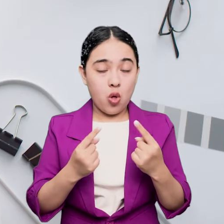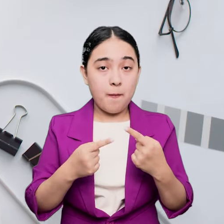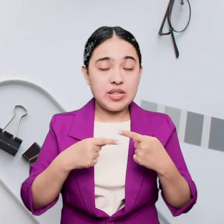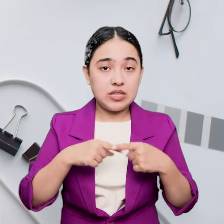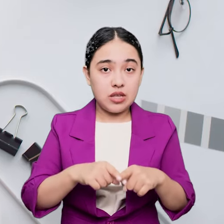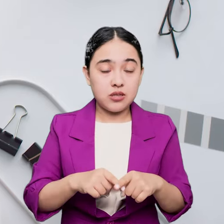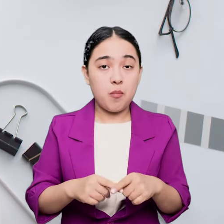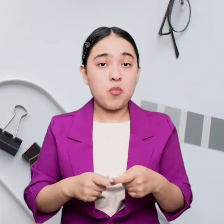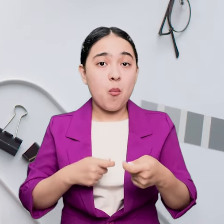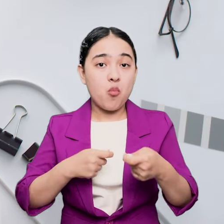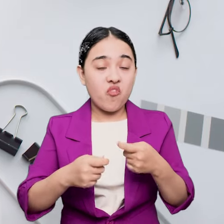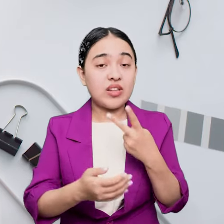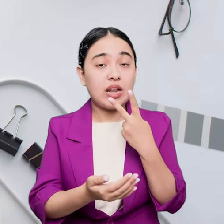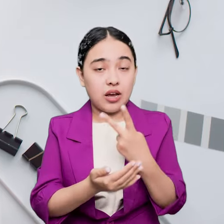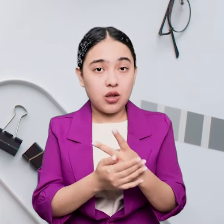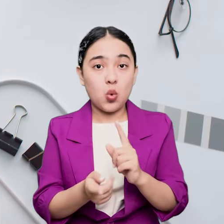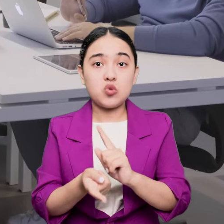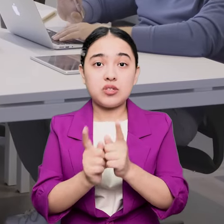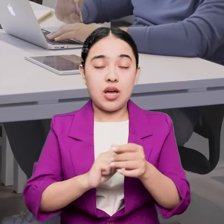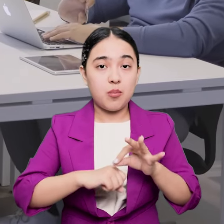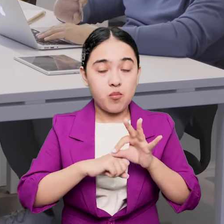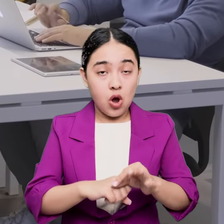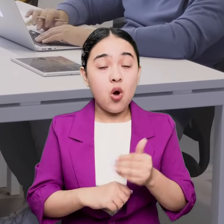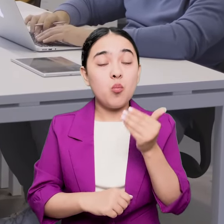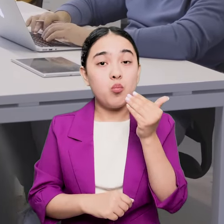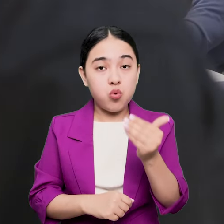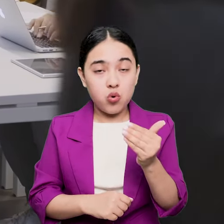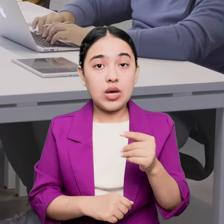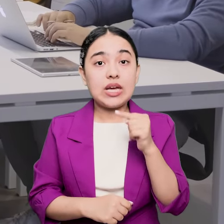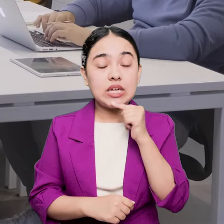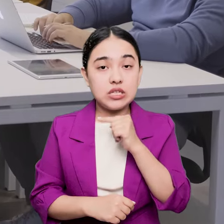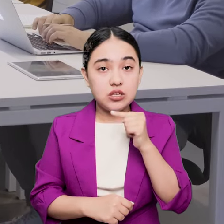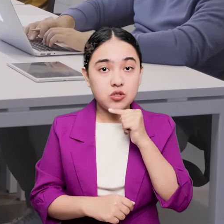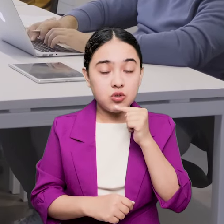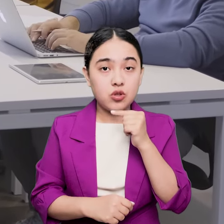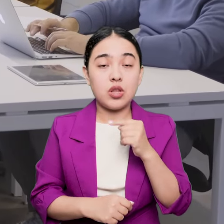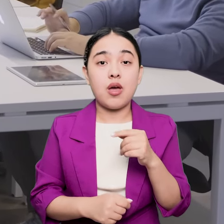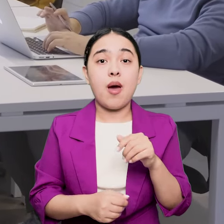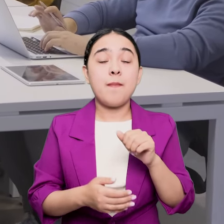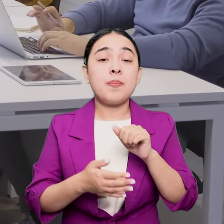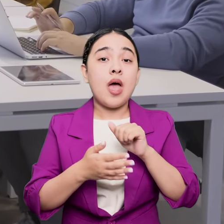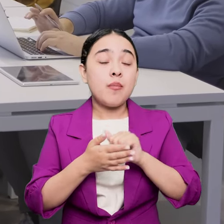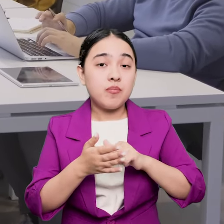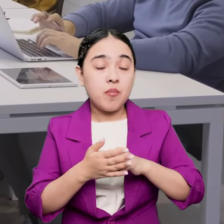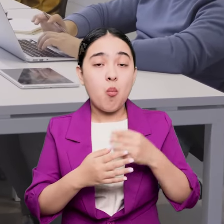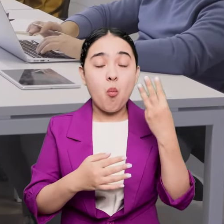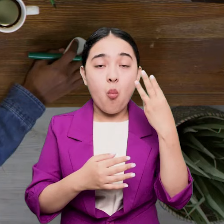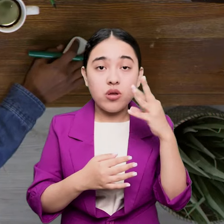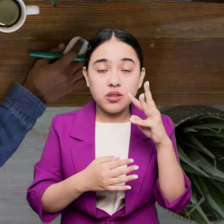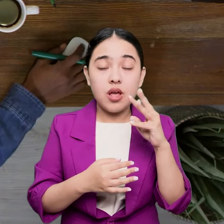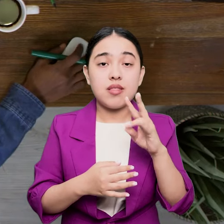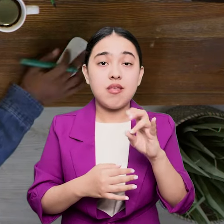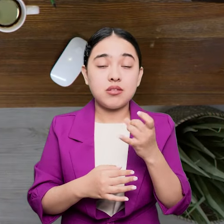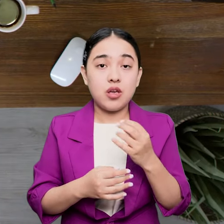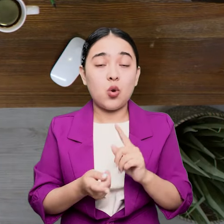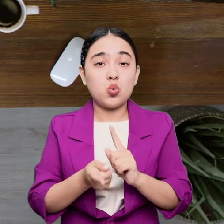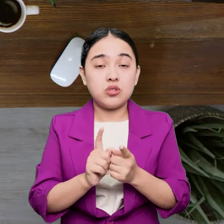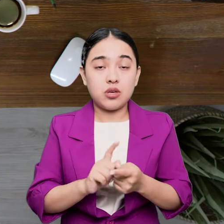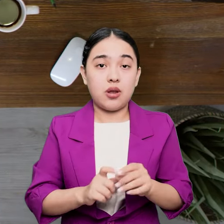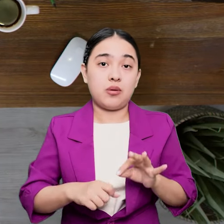tizimlarga, provayderlarga qarab o'zgarib boradi va bu iqtisodiyotni tub nazariyalariga, modellarini o'zgarishlarga